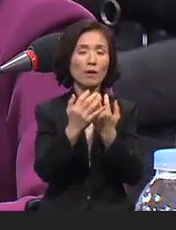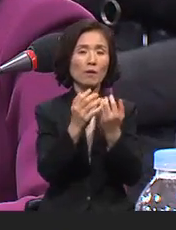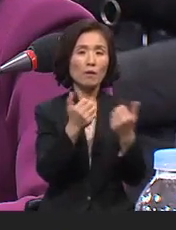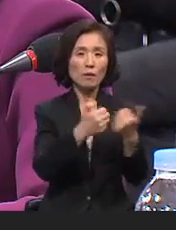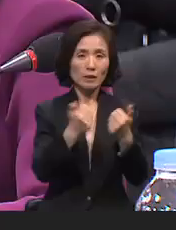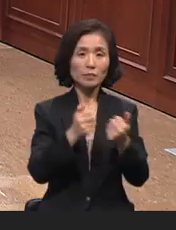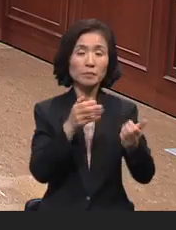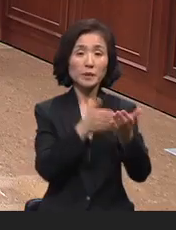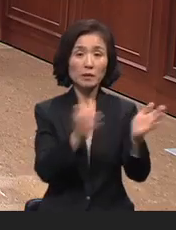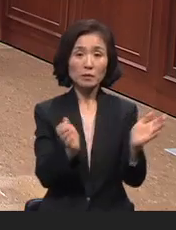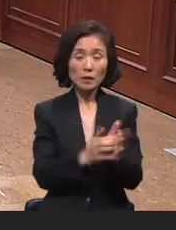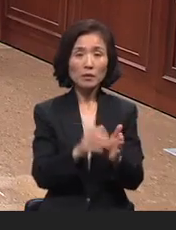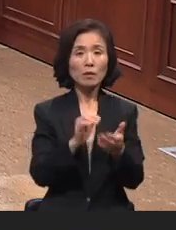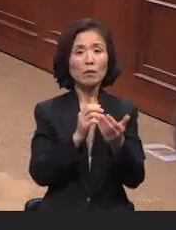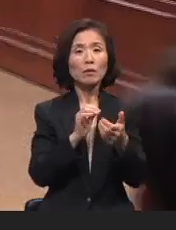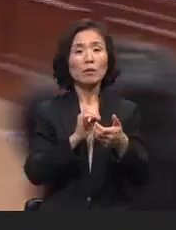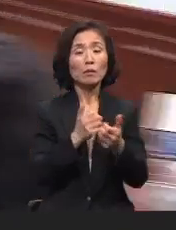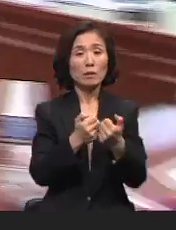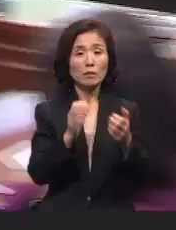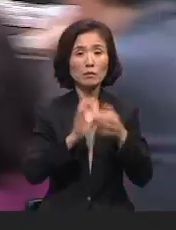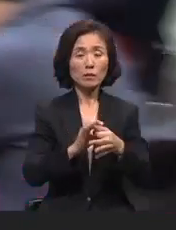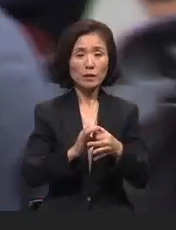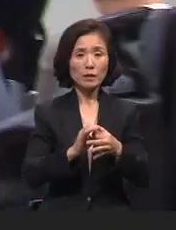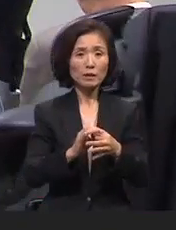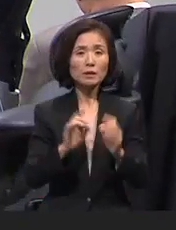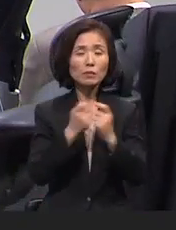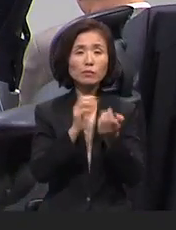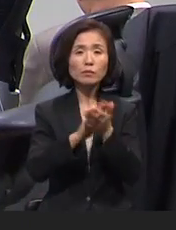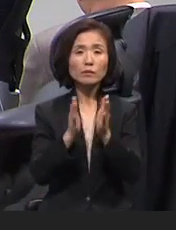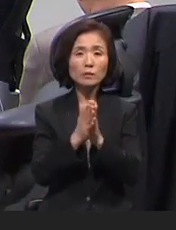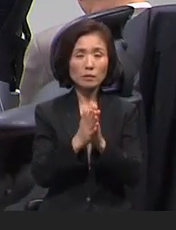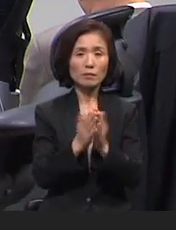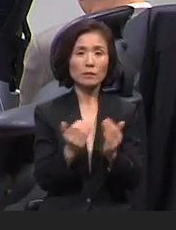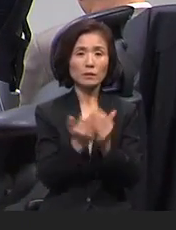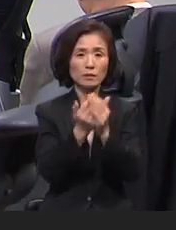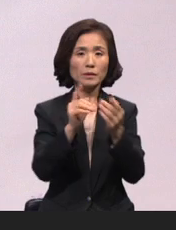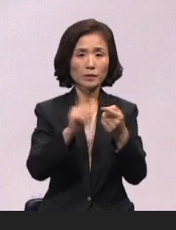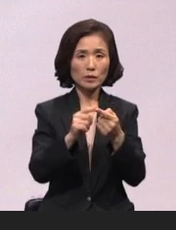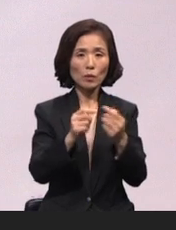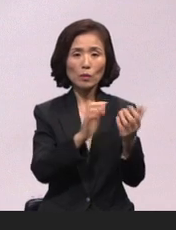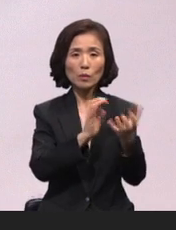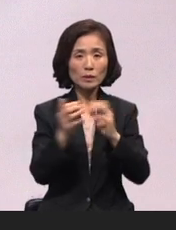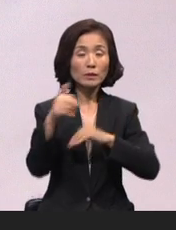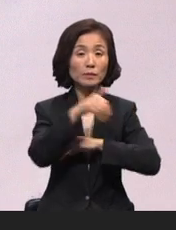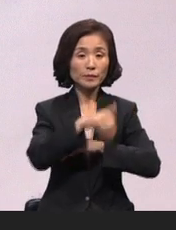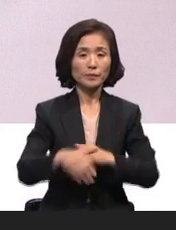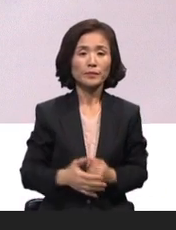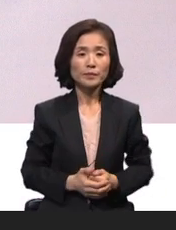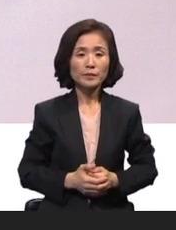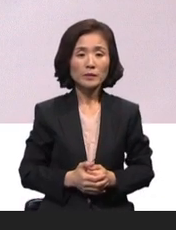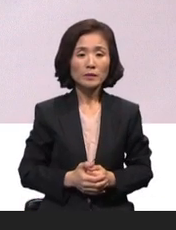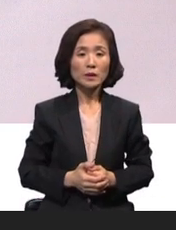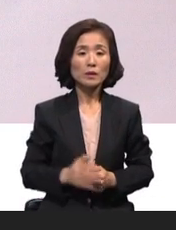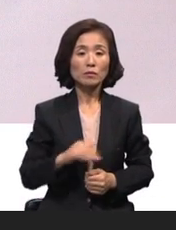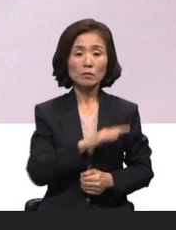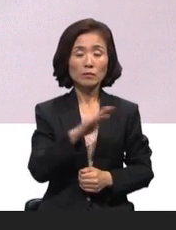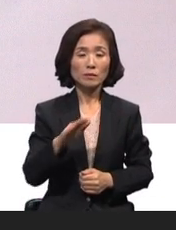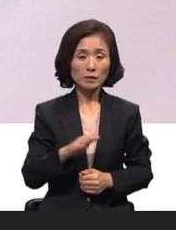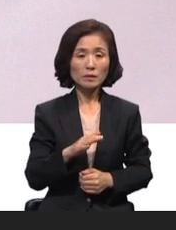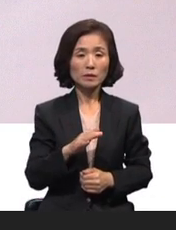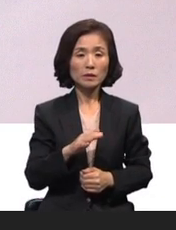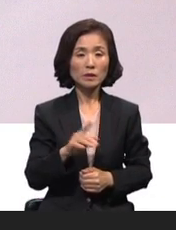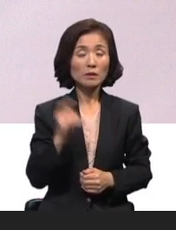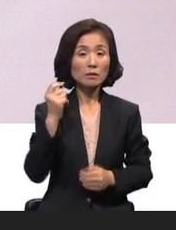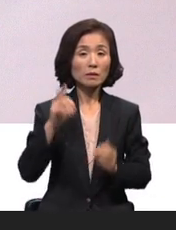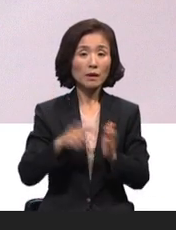에듀파인 정착 방안 등을 포함한 사립유치원 발전 방향에 대해 논의할 예정입니다. 일단은 저희가 그때는 에듀파인